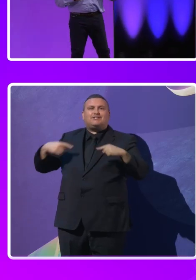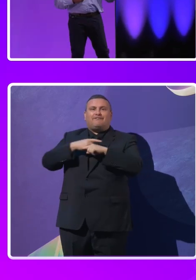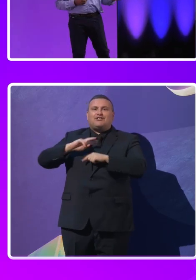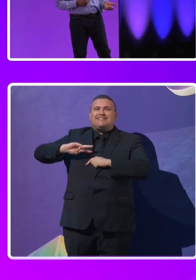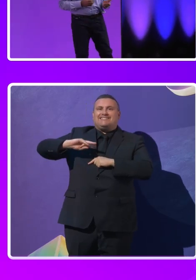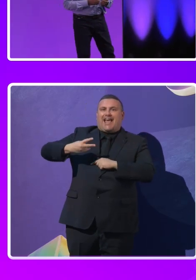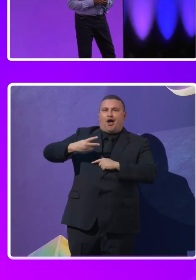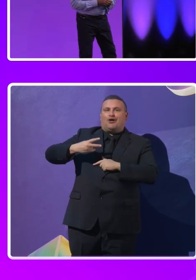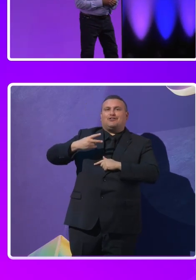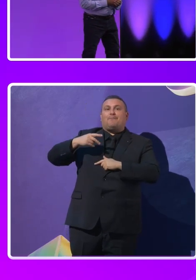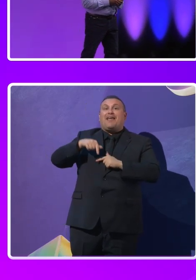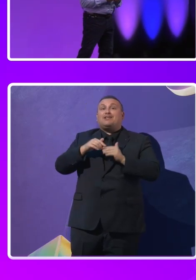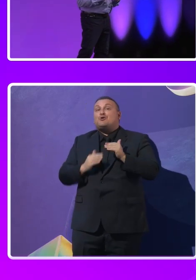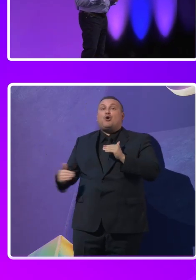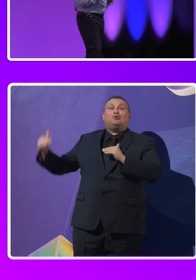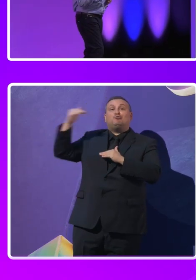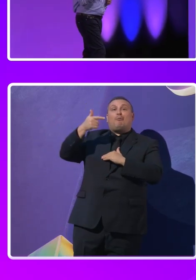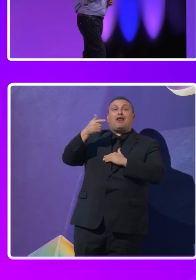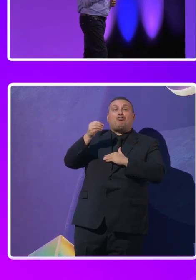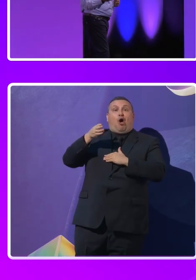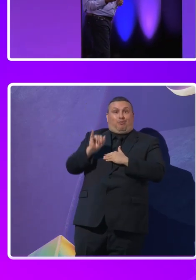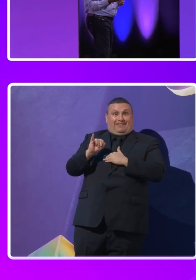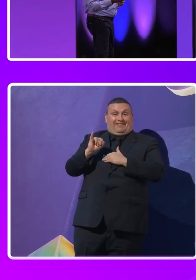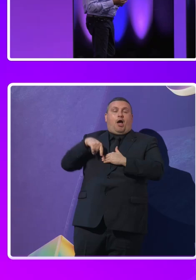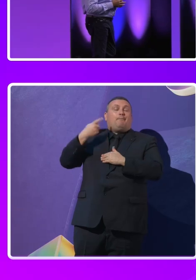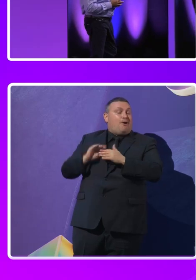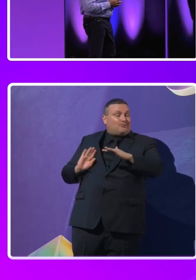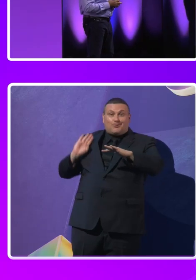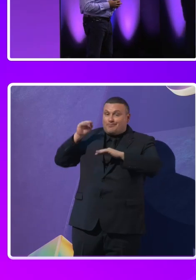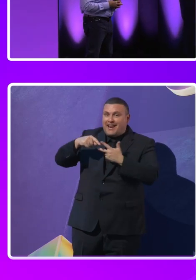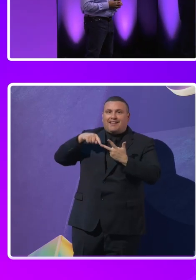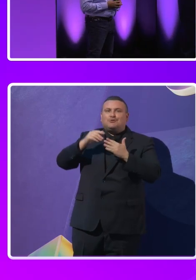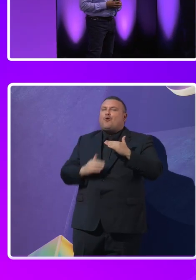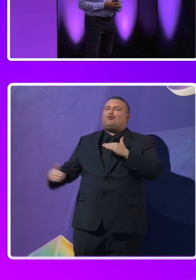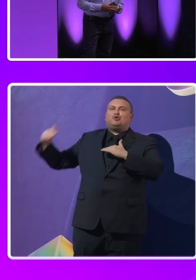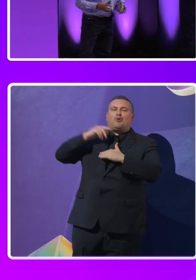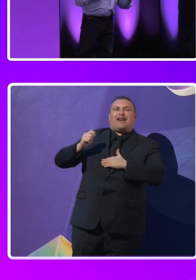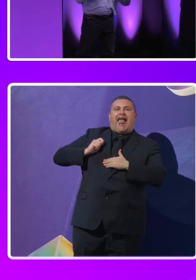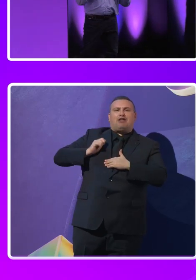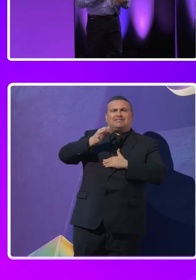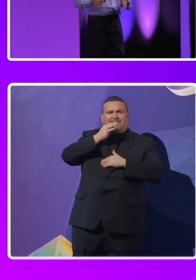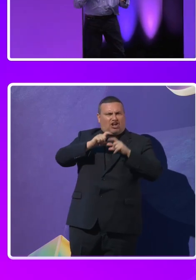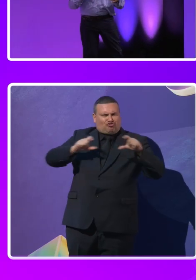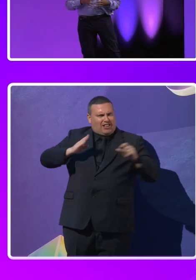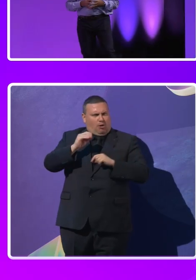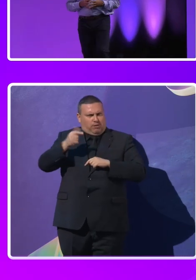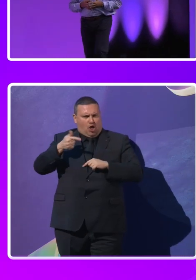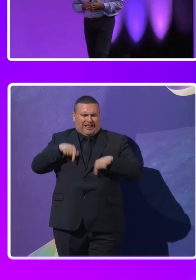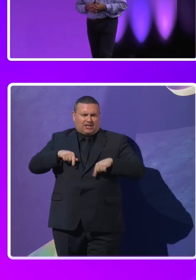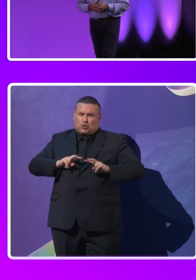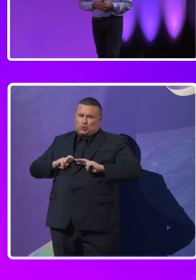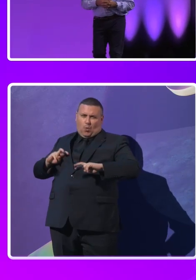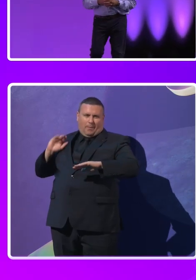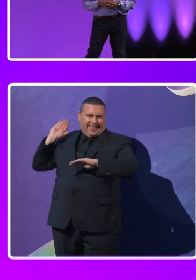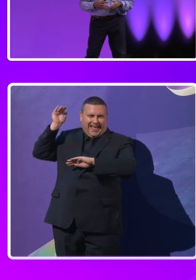hanno fatto un'altra cosa si chiama super Agent super Toby è l'aumento del del chatbot che c'era precedente ente Con tutta questa Motion di